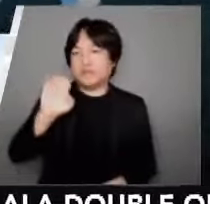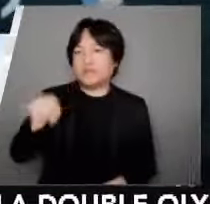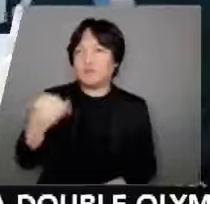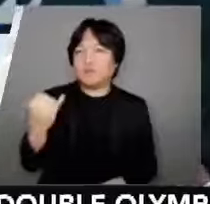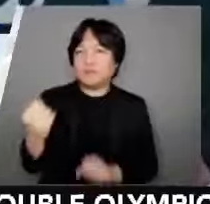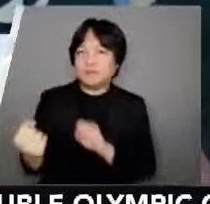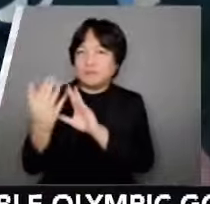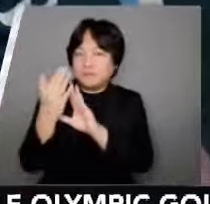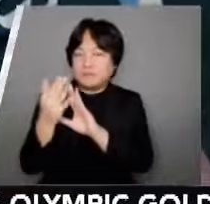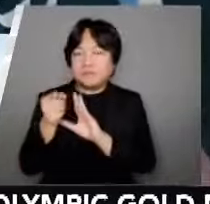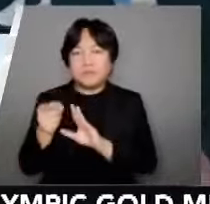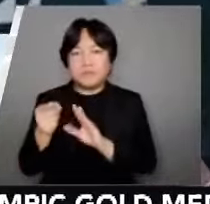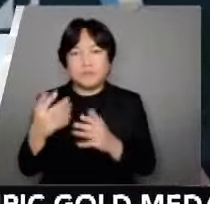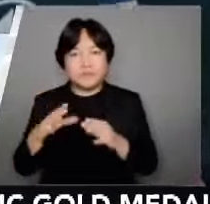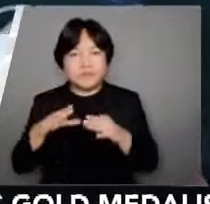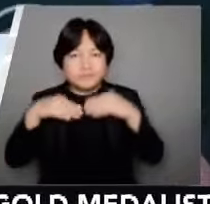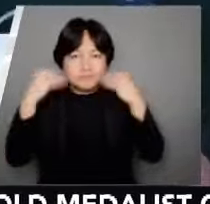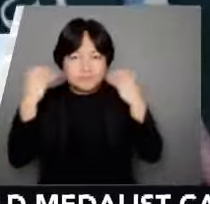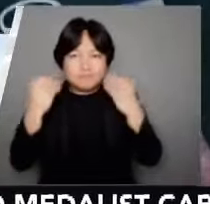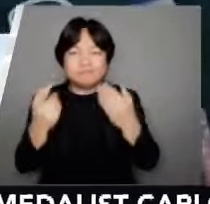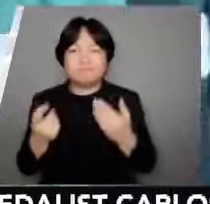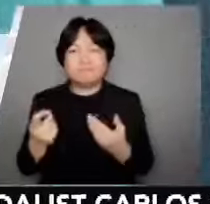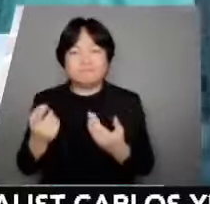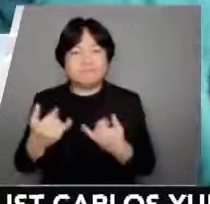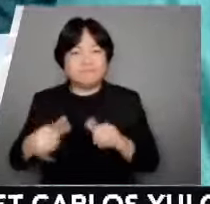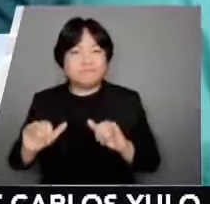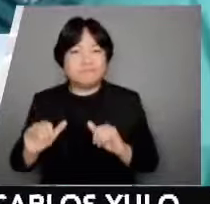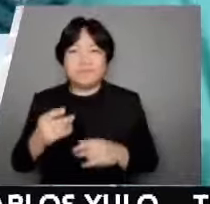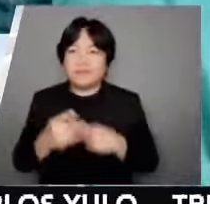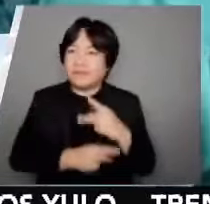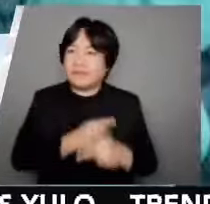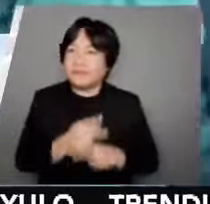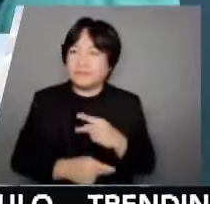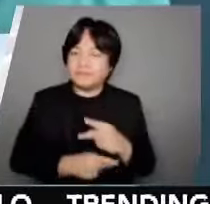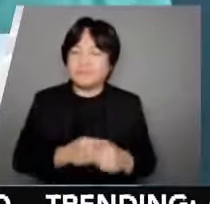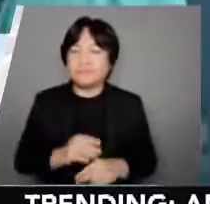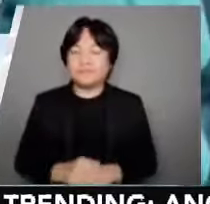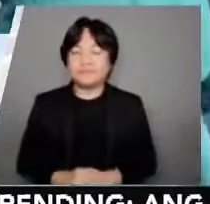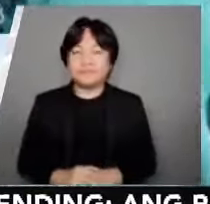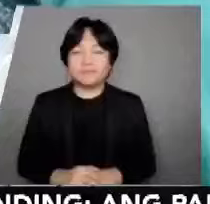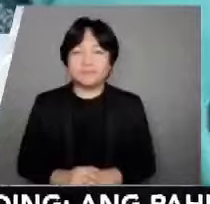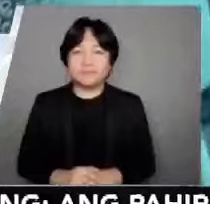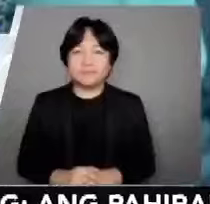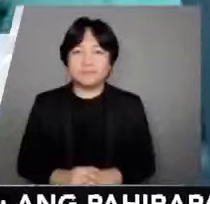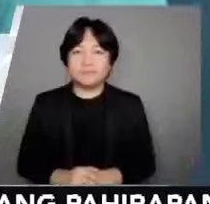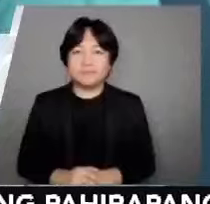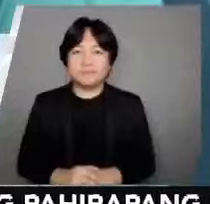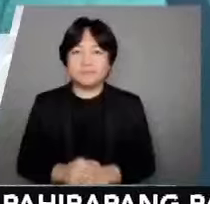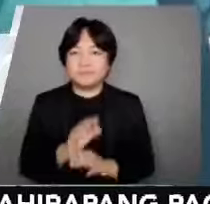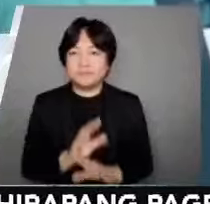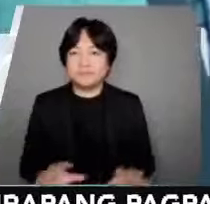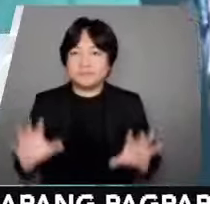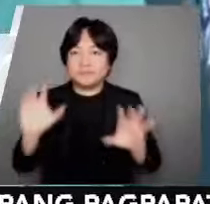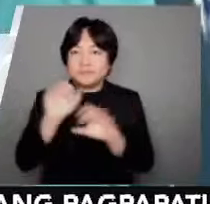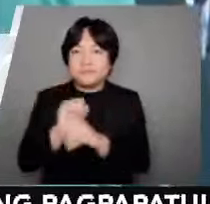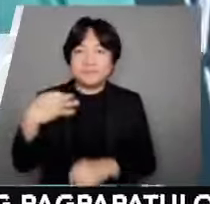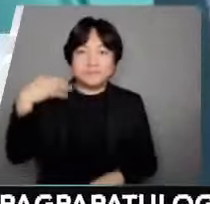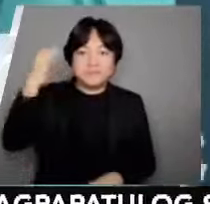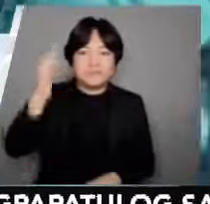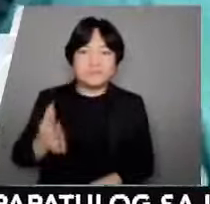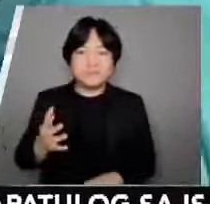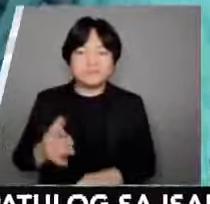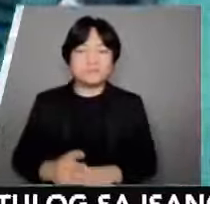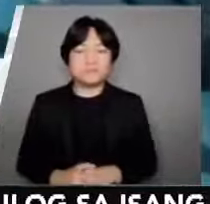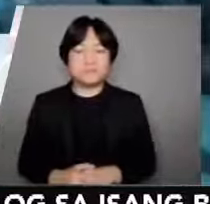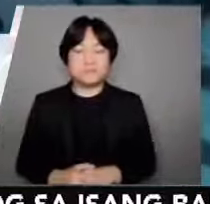was still smiling, he was still kind to the staff. Pagtapos ng mag-serve ang mga Pinoy volunteers sa mga Pinoy athletes sa